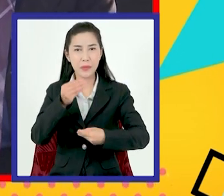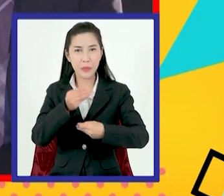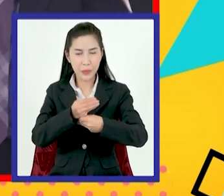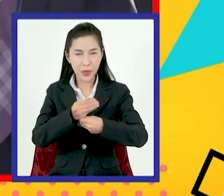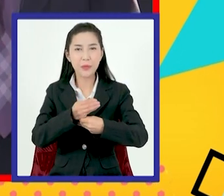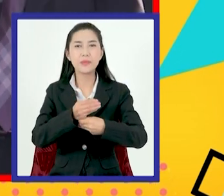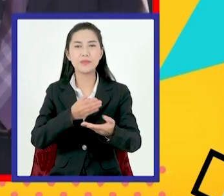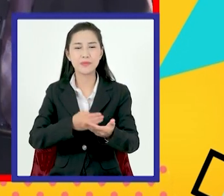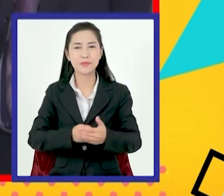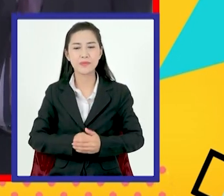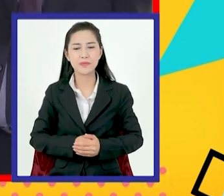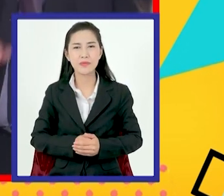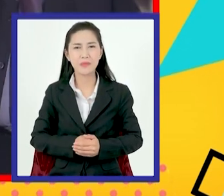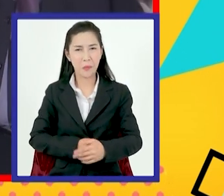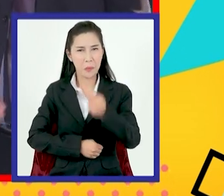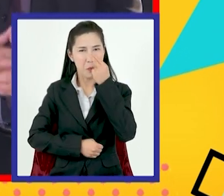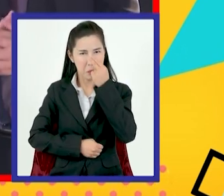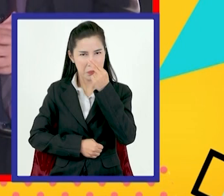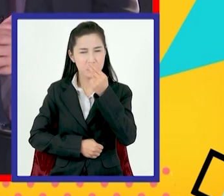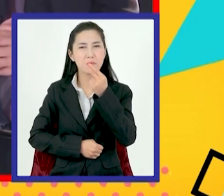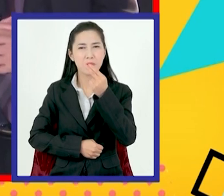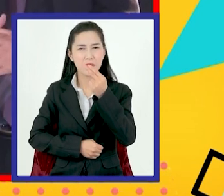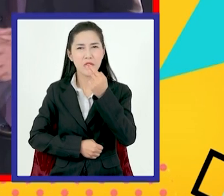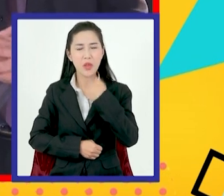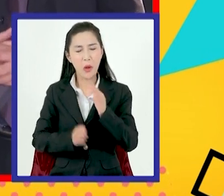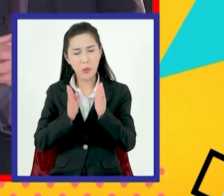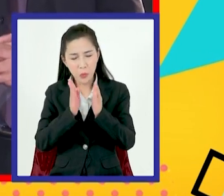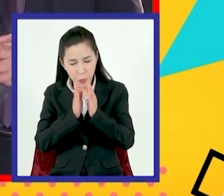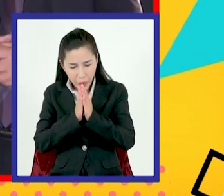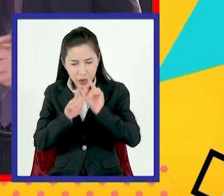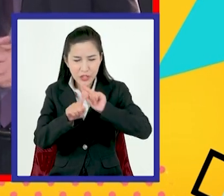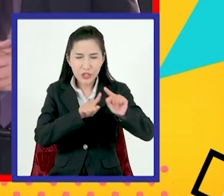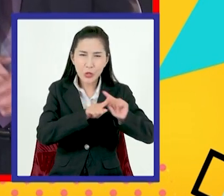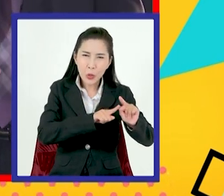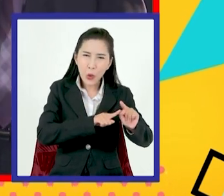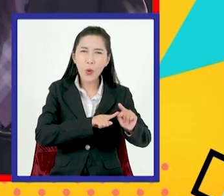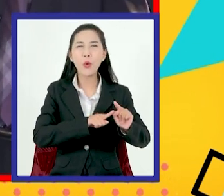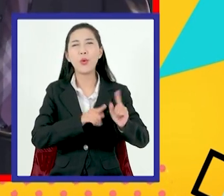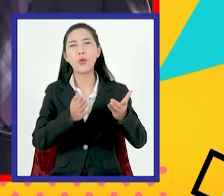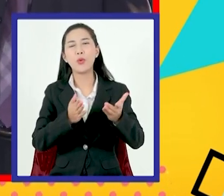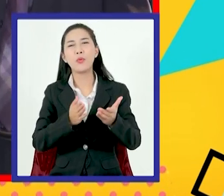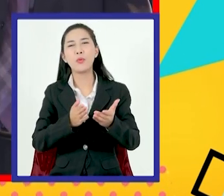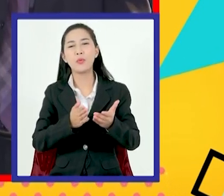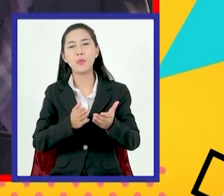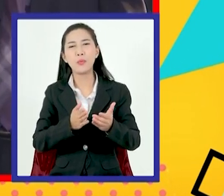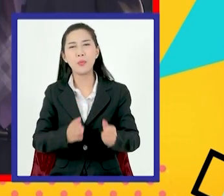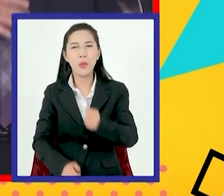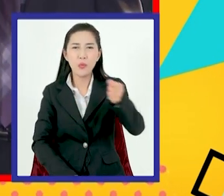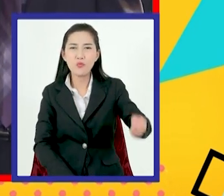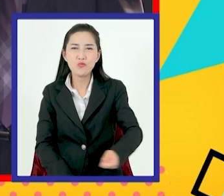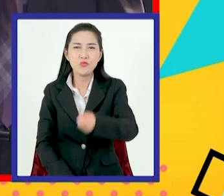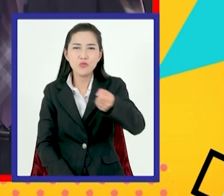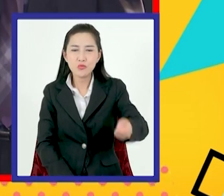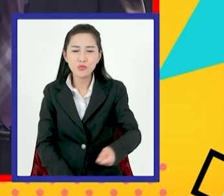อก็คือโอ้เห็นด้วยอย่างยิ่งที่เอาเกจิอาจารย์ทั้งหลายเจ้าแม่เจ้าพ่อทั้งหลายเนี่ยมาหมุนกงล้อเ